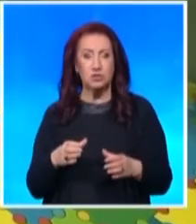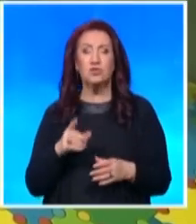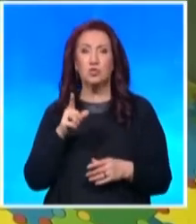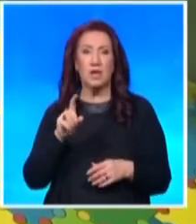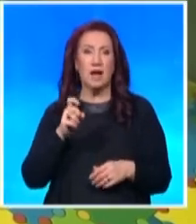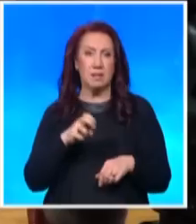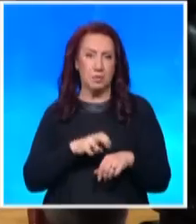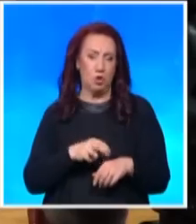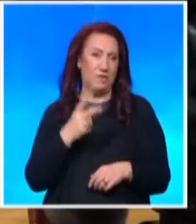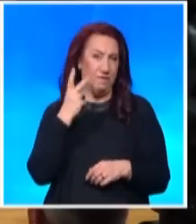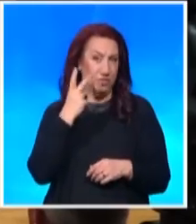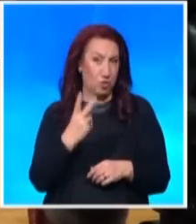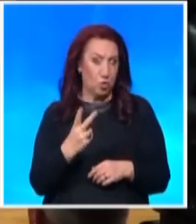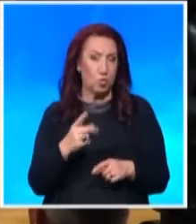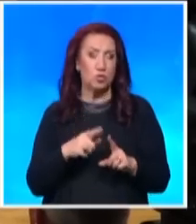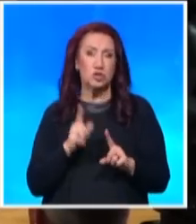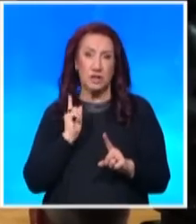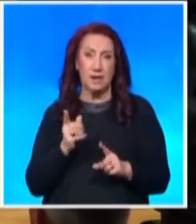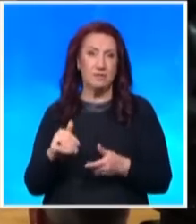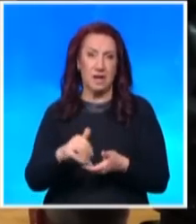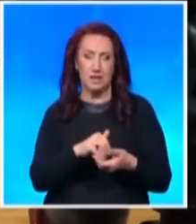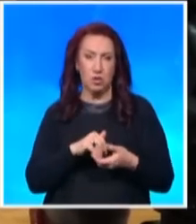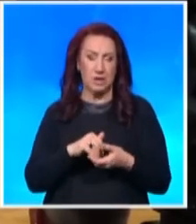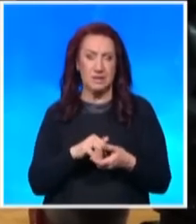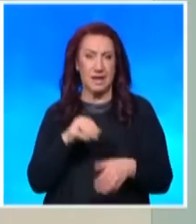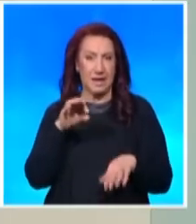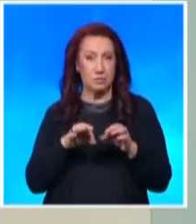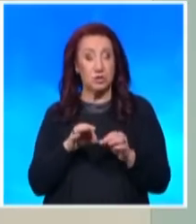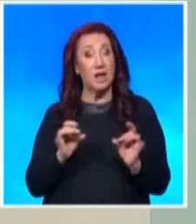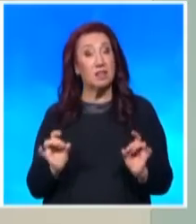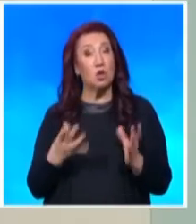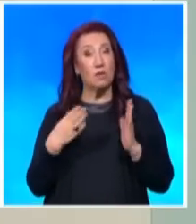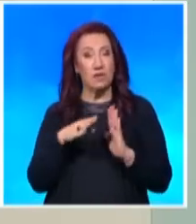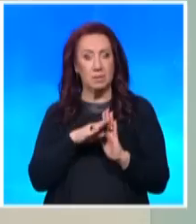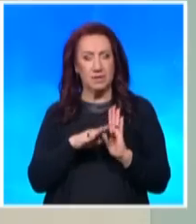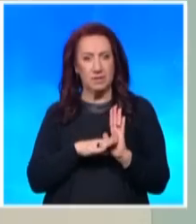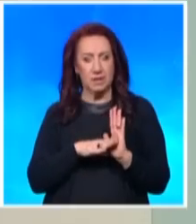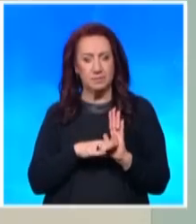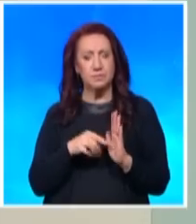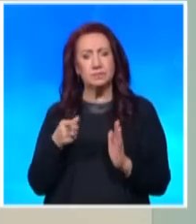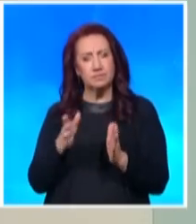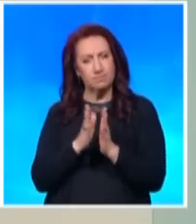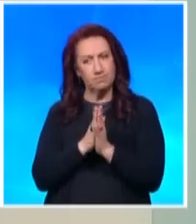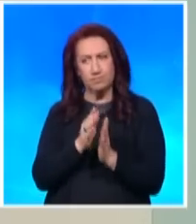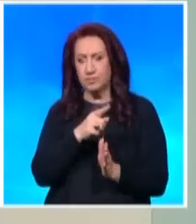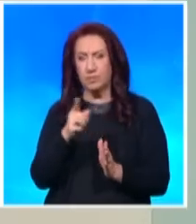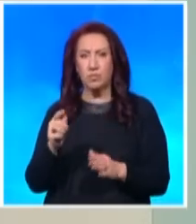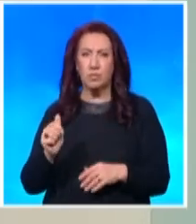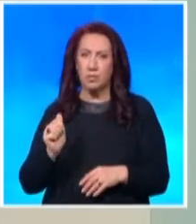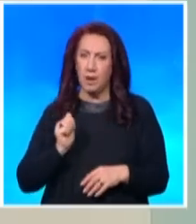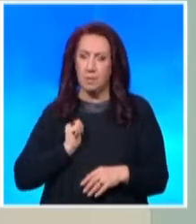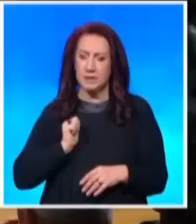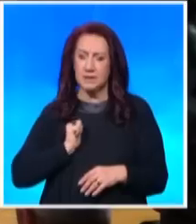правила. Искам най-отговорно да ви призова да пазите самообладание, да не се намесвате